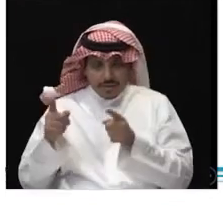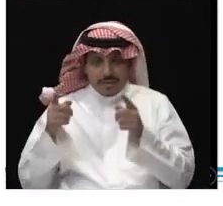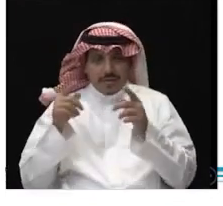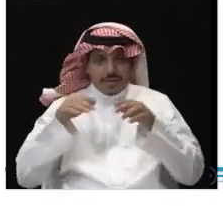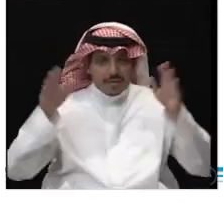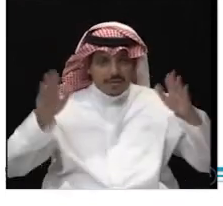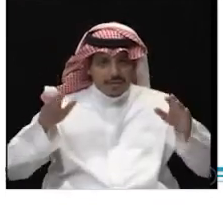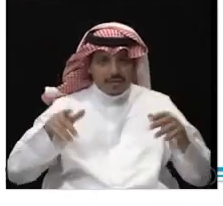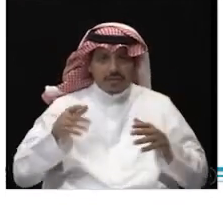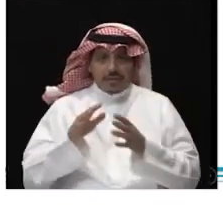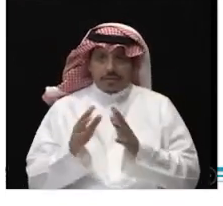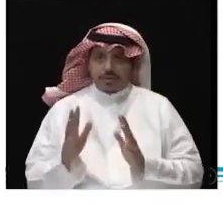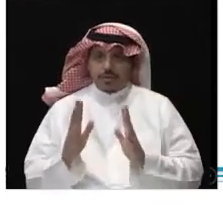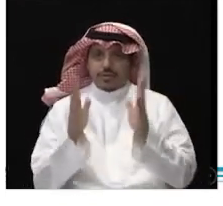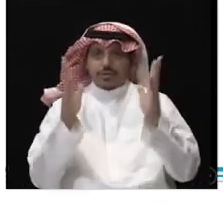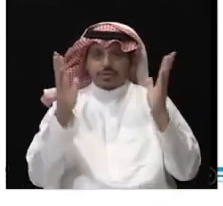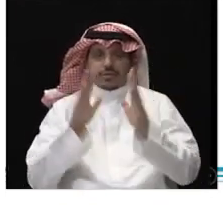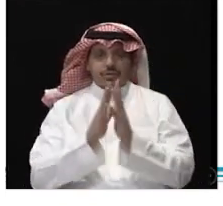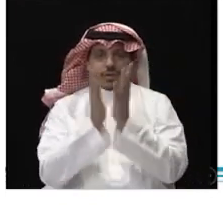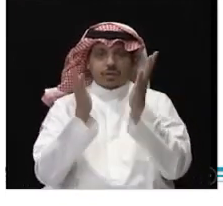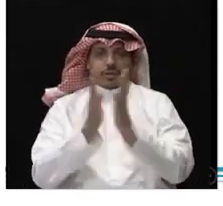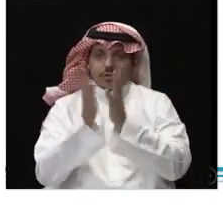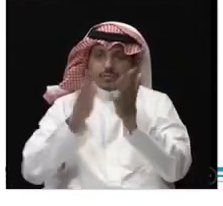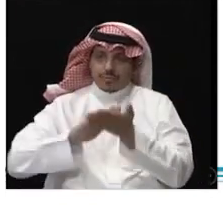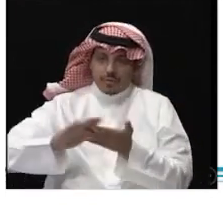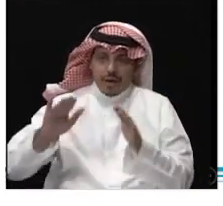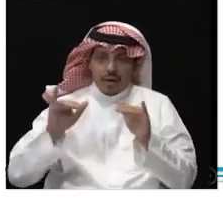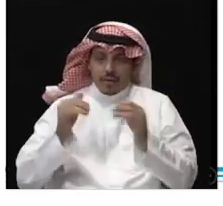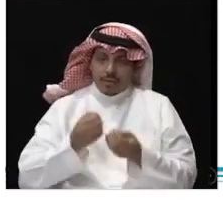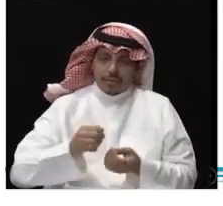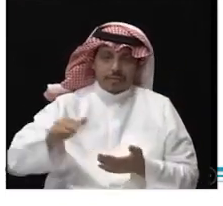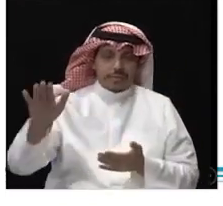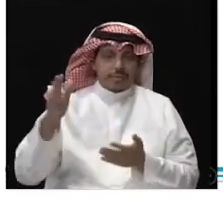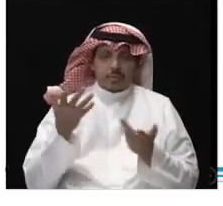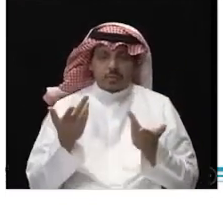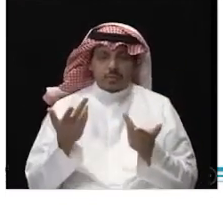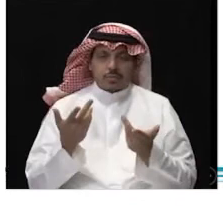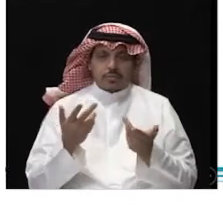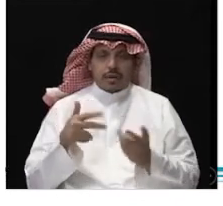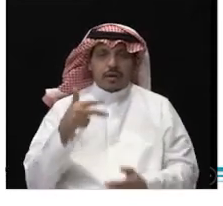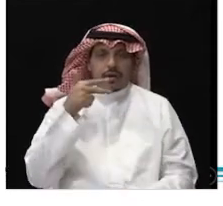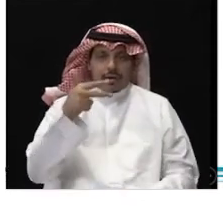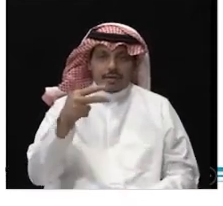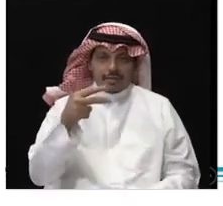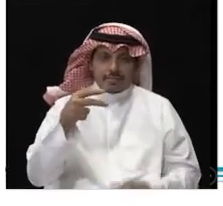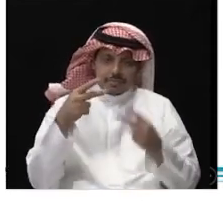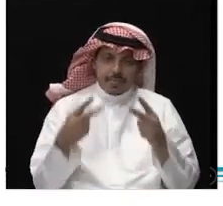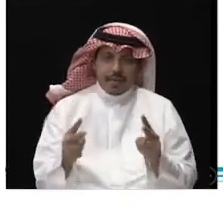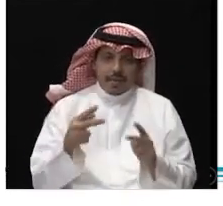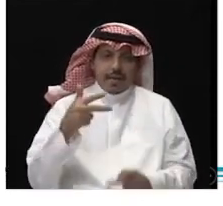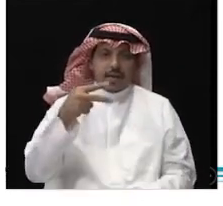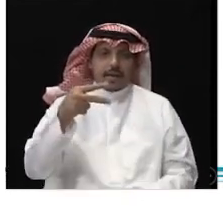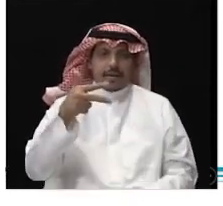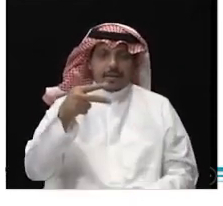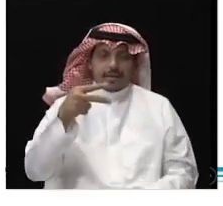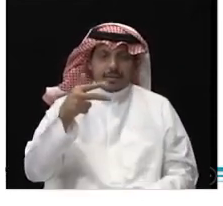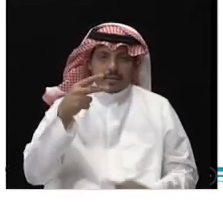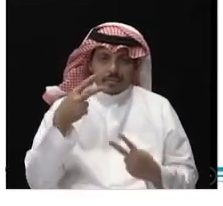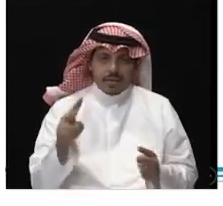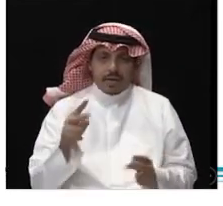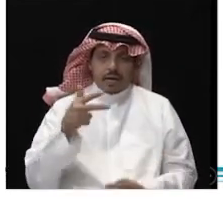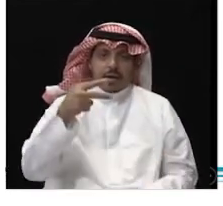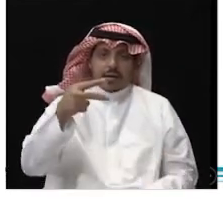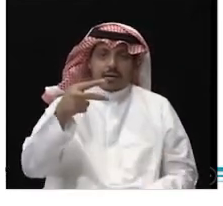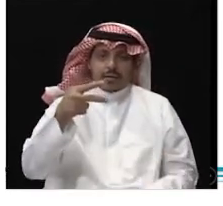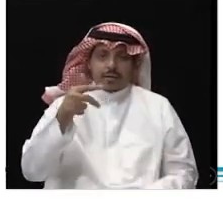جيد جيد أحسنتم، رائعون. إذا كلها تبدأ بحرف الغاء، أحسنتم، غاء،